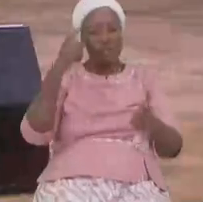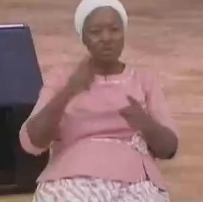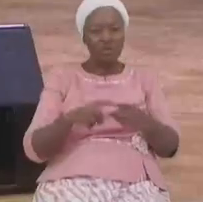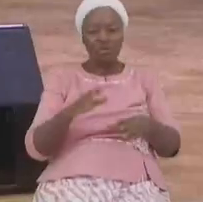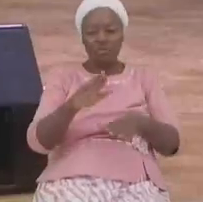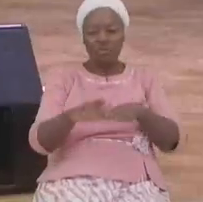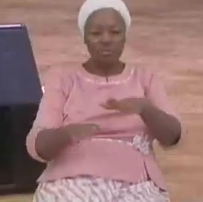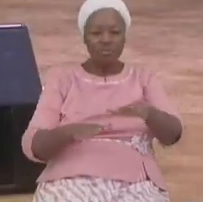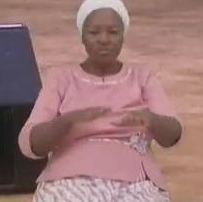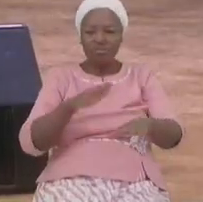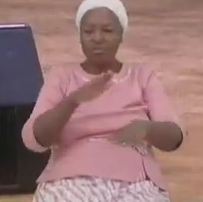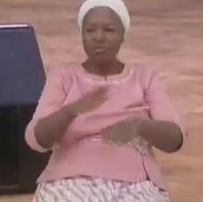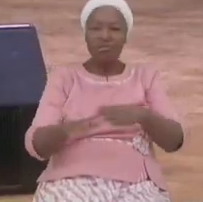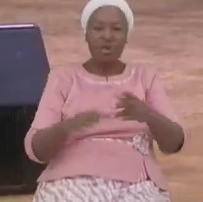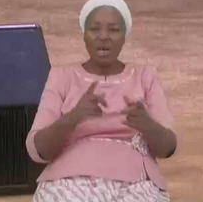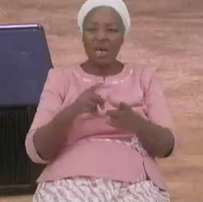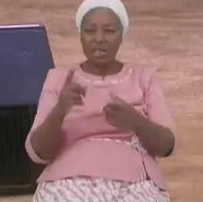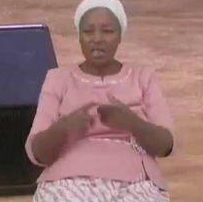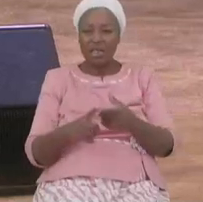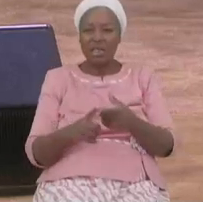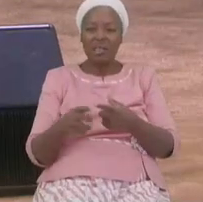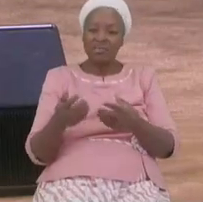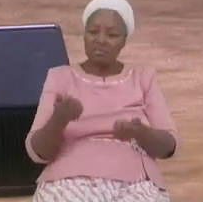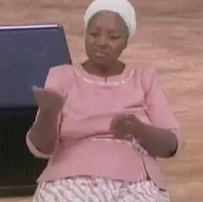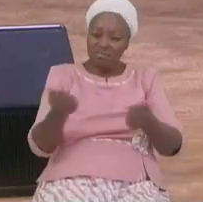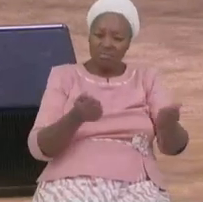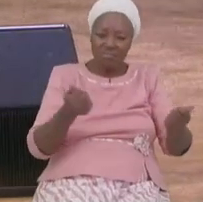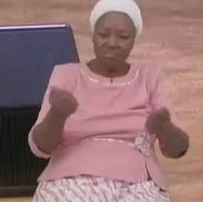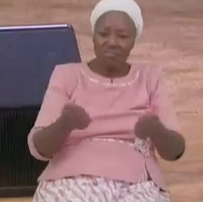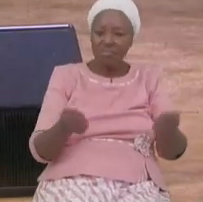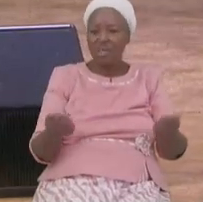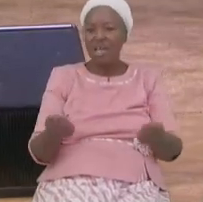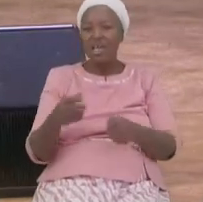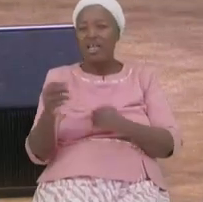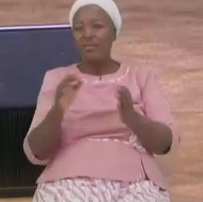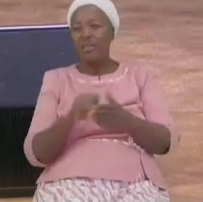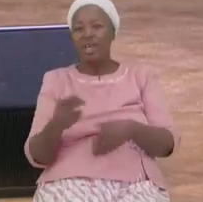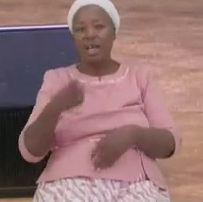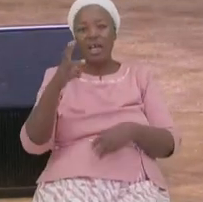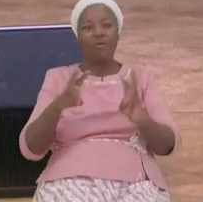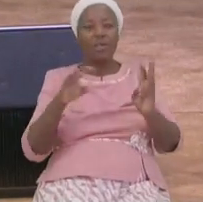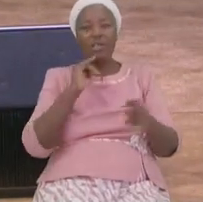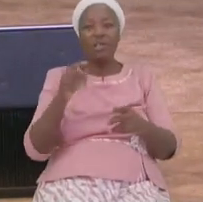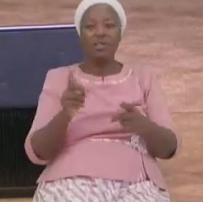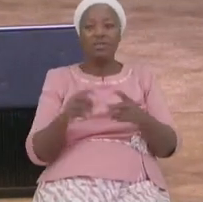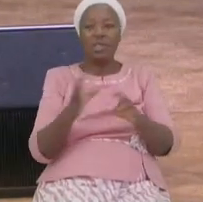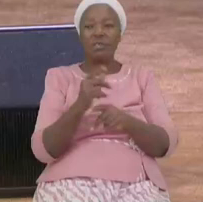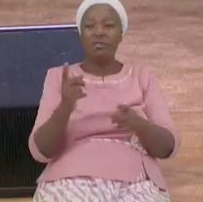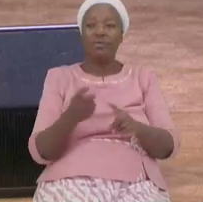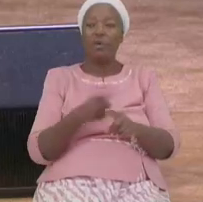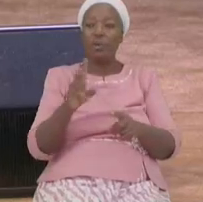avancer, que vous puissiez rouler votre véhicule sur la route doit vous conduire de là où vous devez